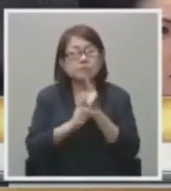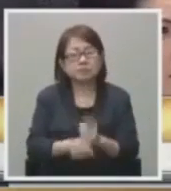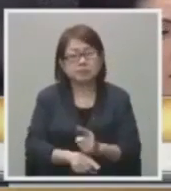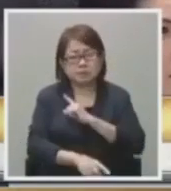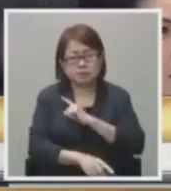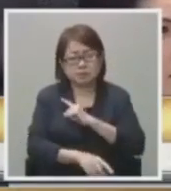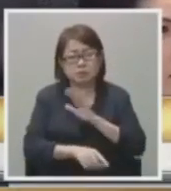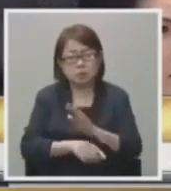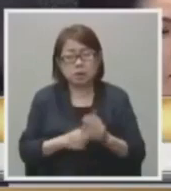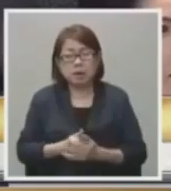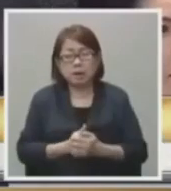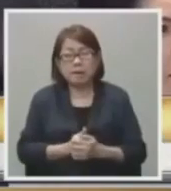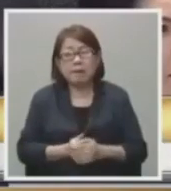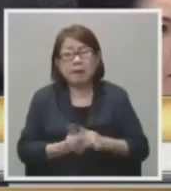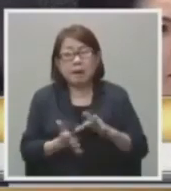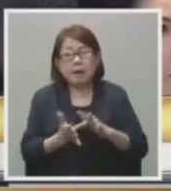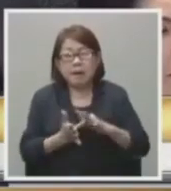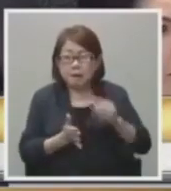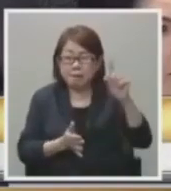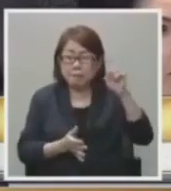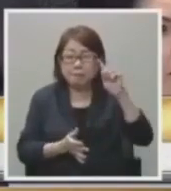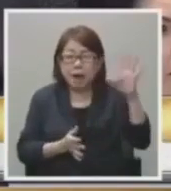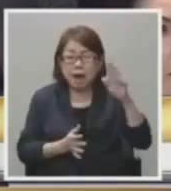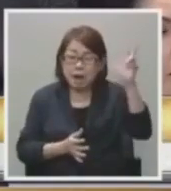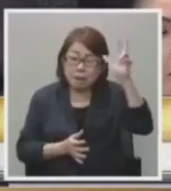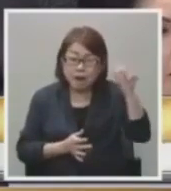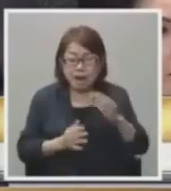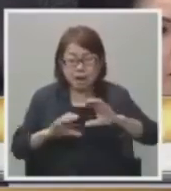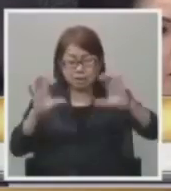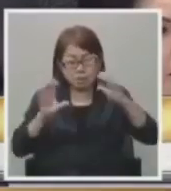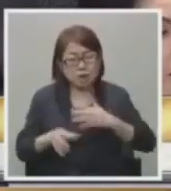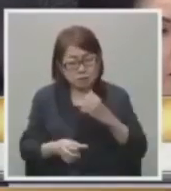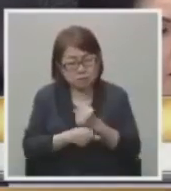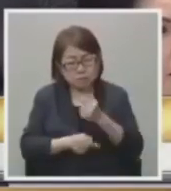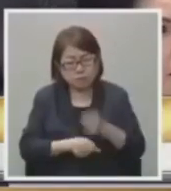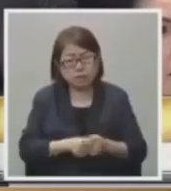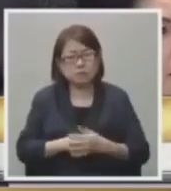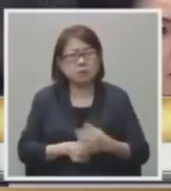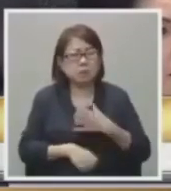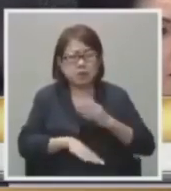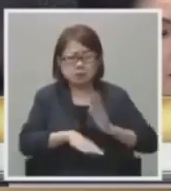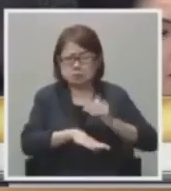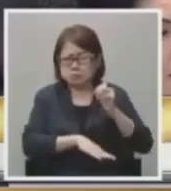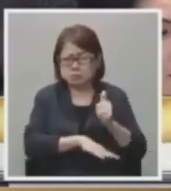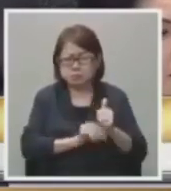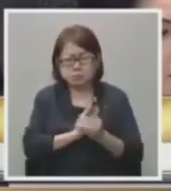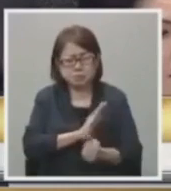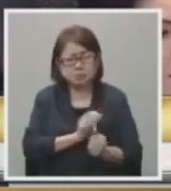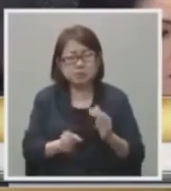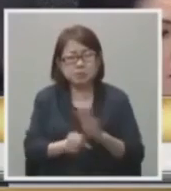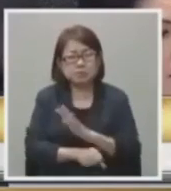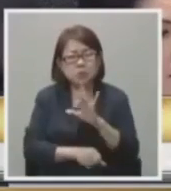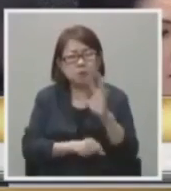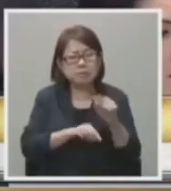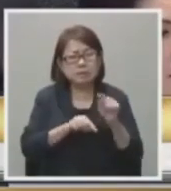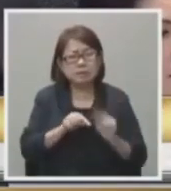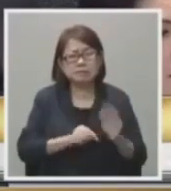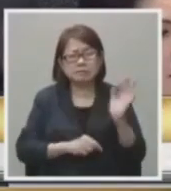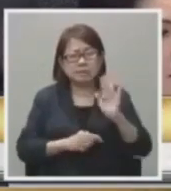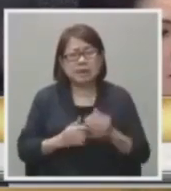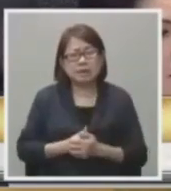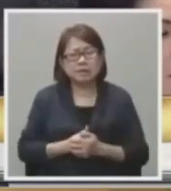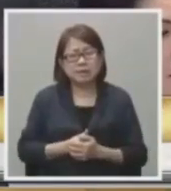บ้านี่ถ้ารัฐบาลตั้งใจที่จะทำจริงๆผมไม่ต้องการว่าโอ้โหเก่งฝีมือจนหมด 100% ไม่ใช่ให้มันลด